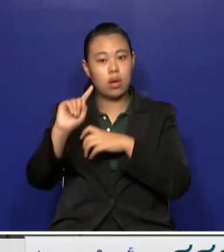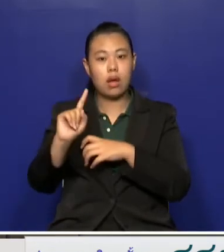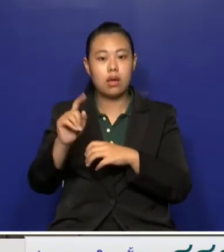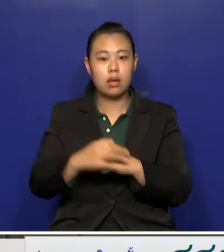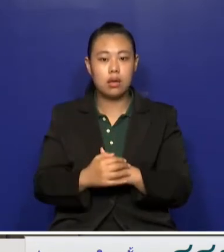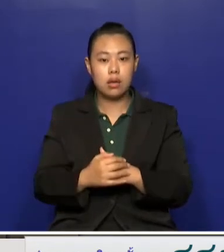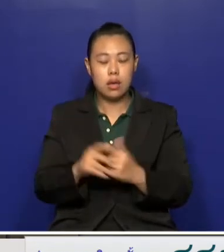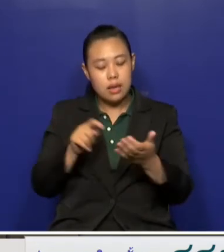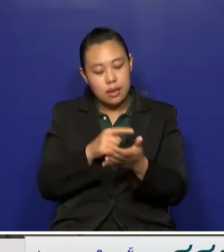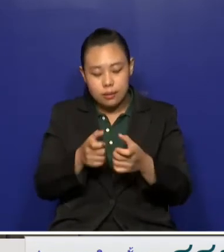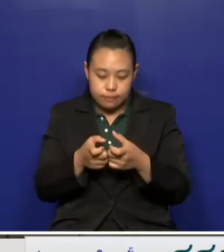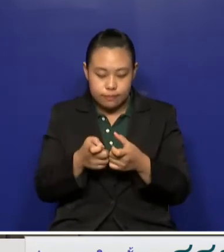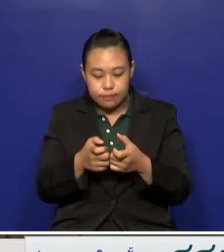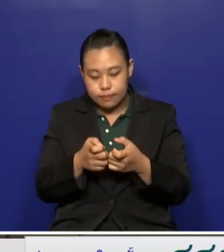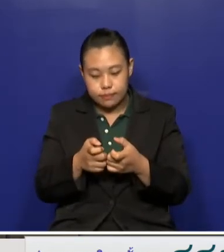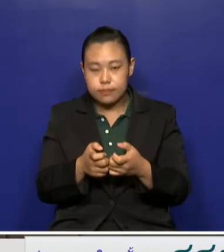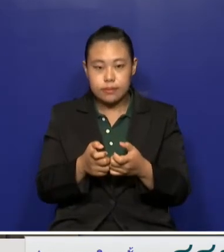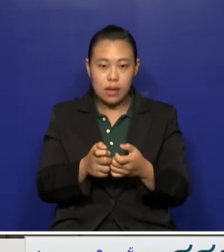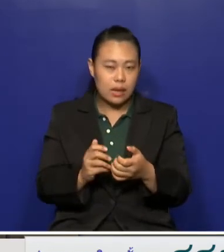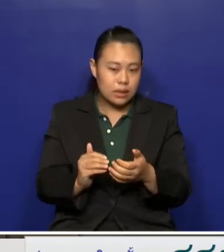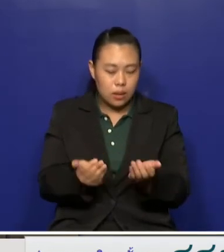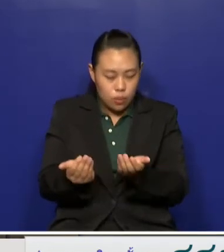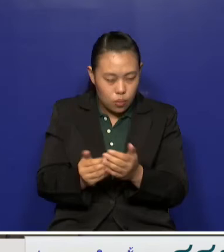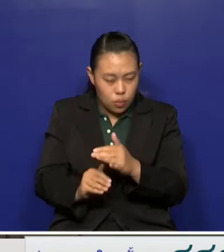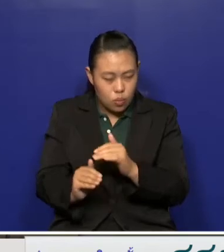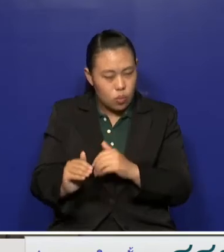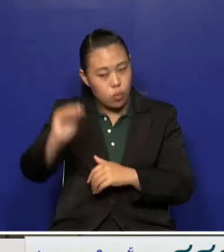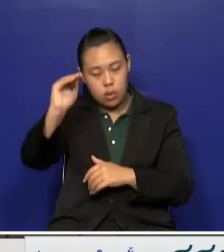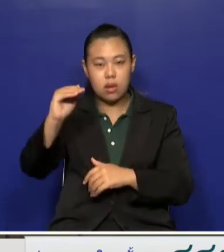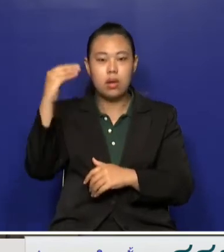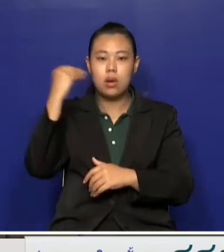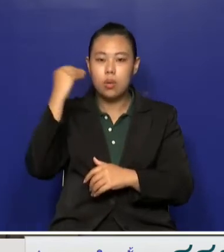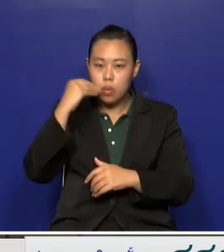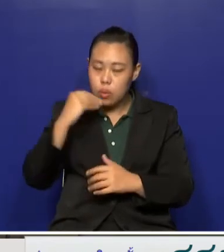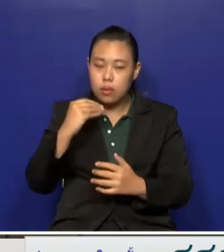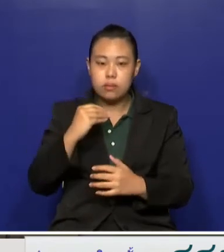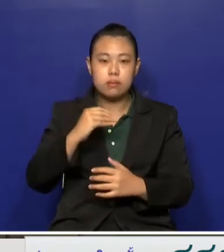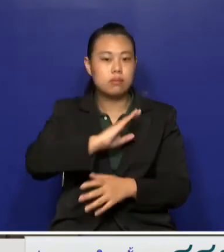เล่นมือถือตั้งแต่เด็กครับมีกันอยู่ทั่วบ้านทั่วเมืองครับ